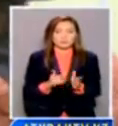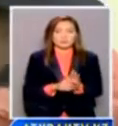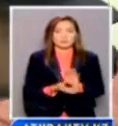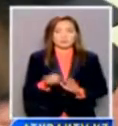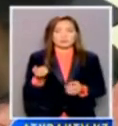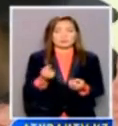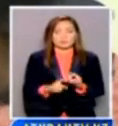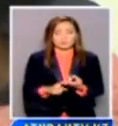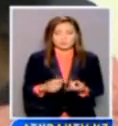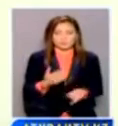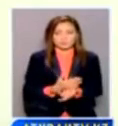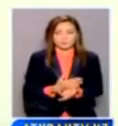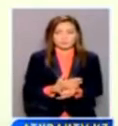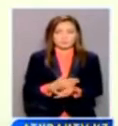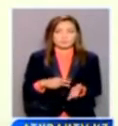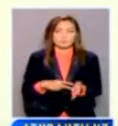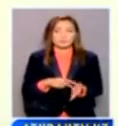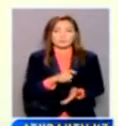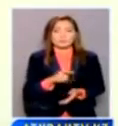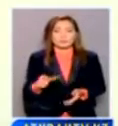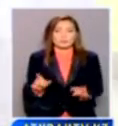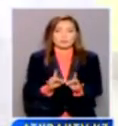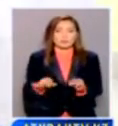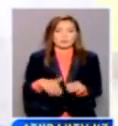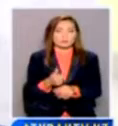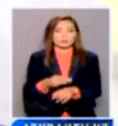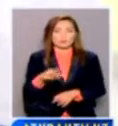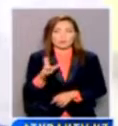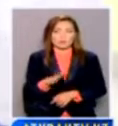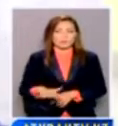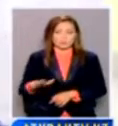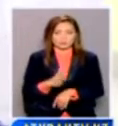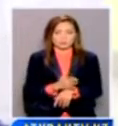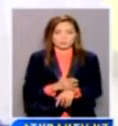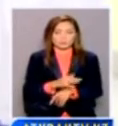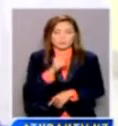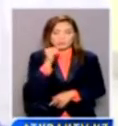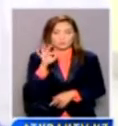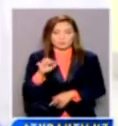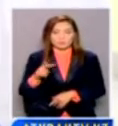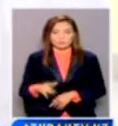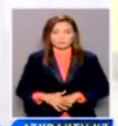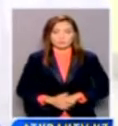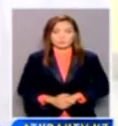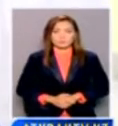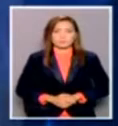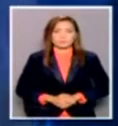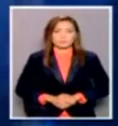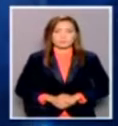пенсионных накоплений на определенные цели гражданам, говорил президент Касым-Жомарт Токаев осенью прошлого года.